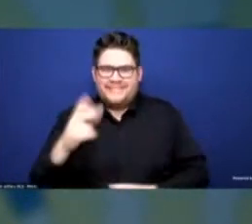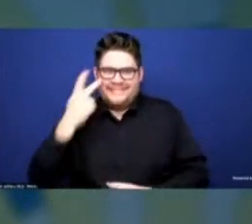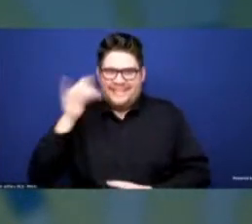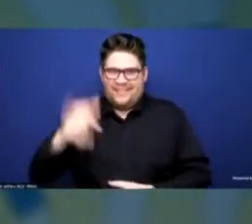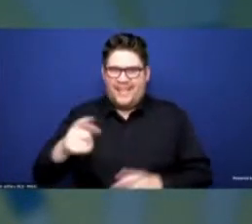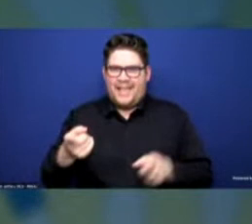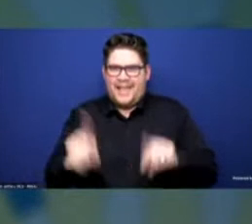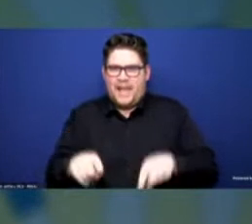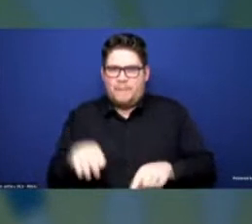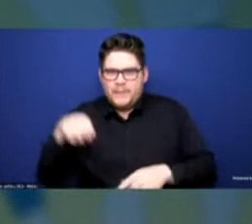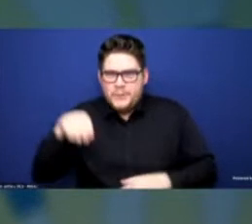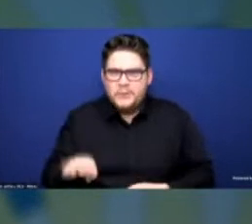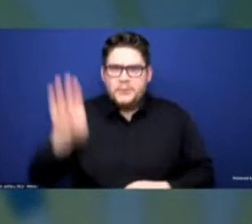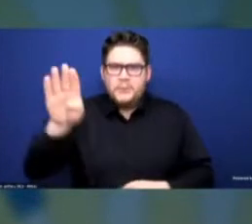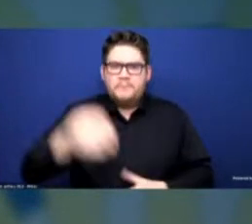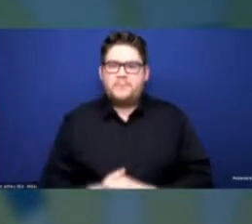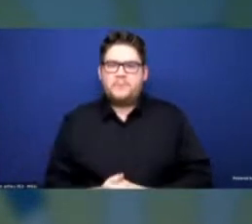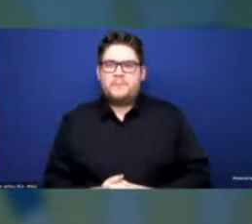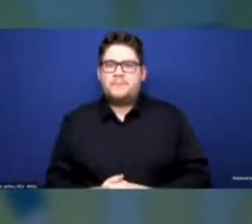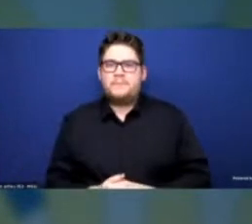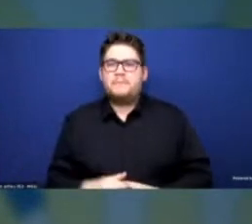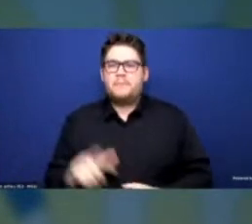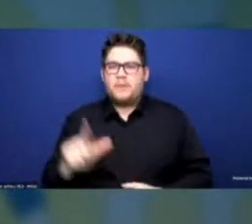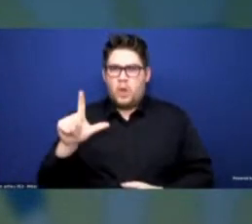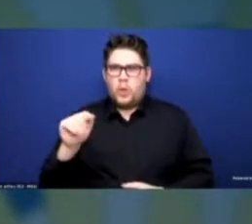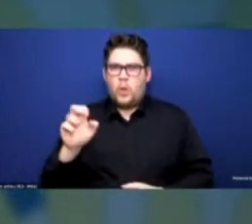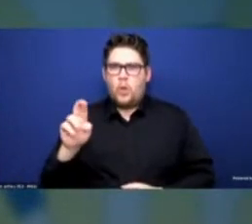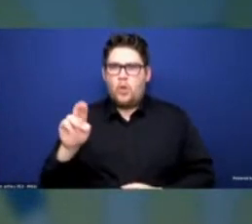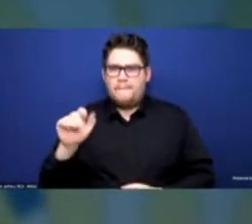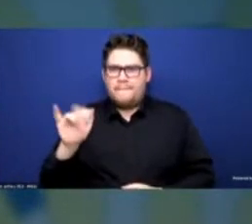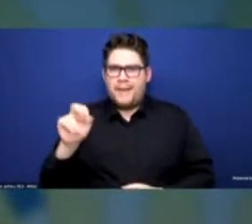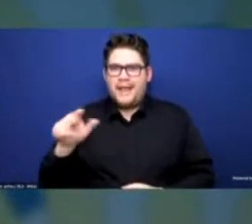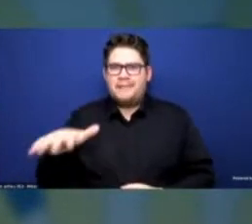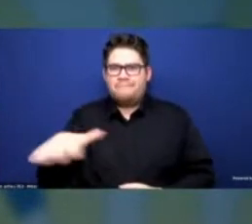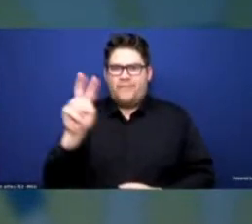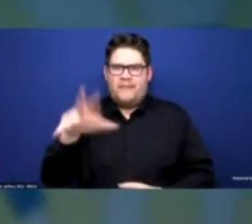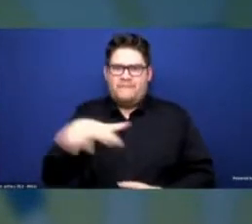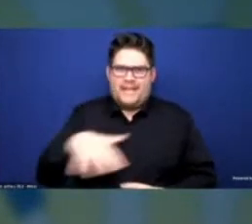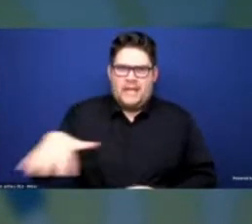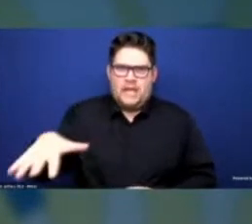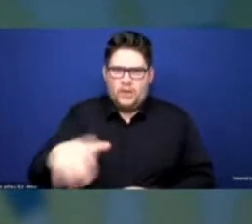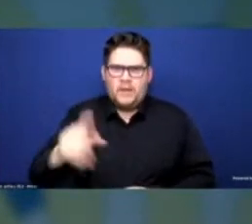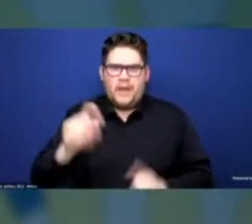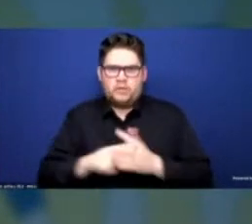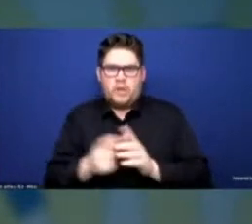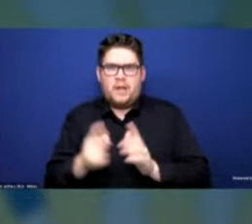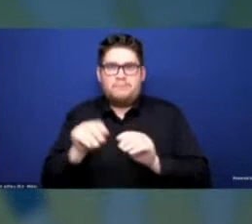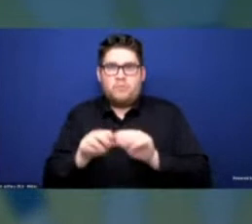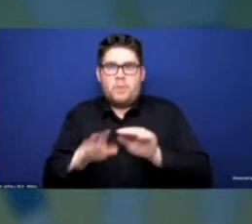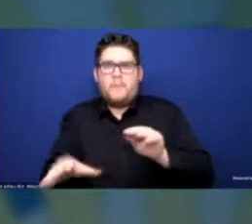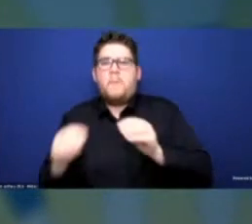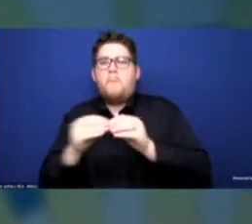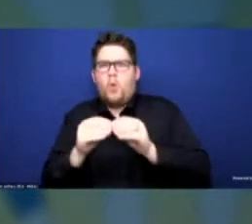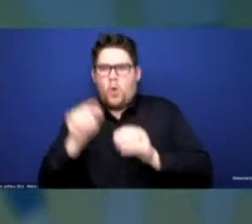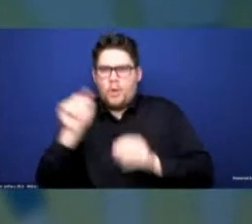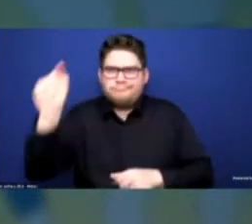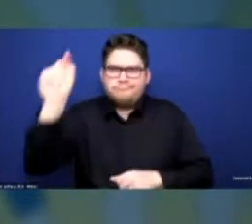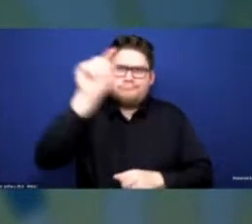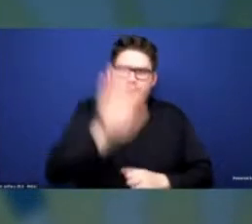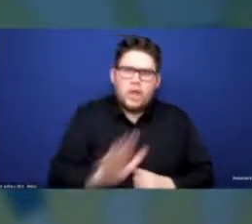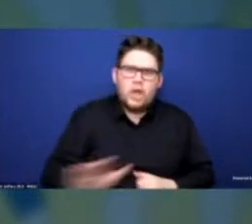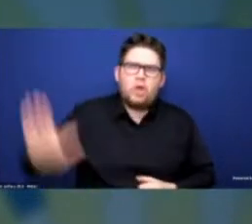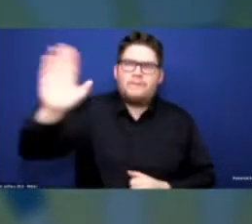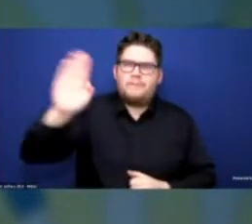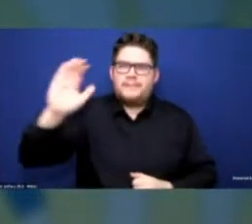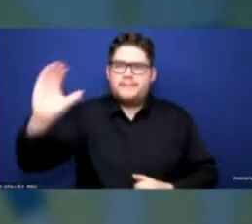来没听说过了啊现 When 在 we 这个 look at 特 our 征 daily case rates by health authority, we 这个 can 是 see 根 that, 据每个卫 that 生 things 局 are, 的 are 每 really 天新 driven 增 by 数 Fraser 以